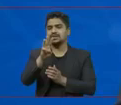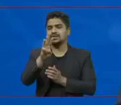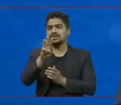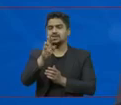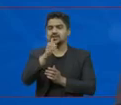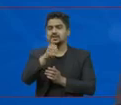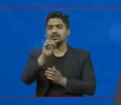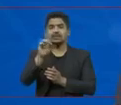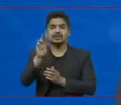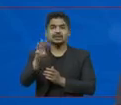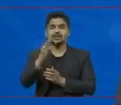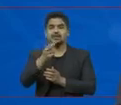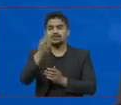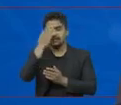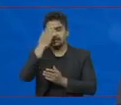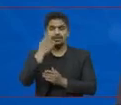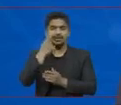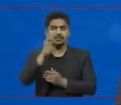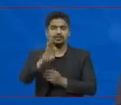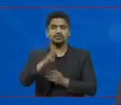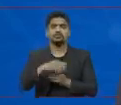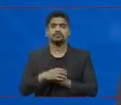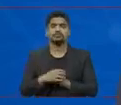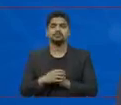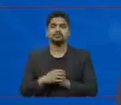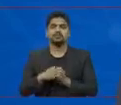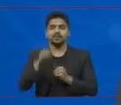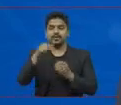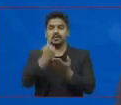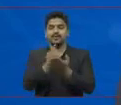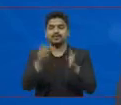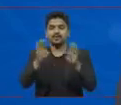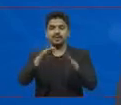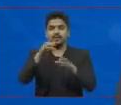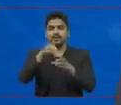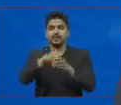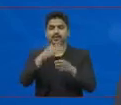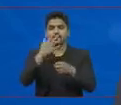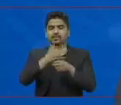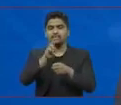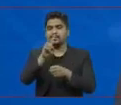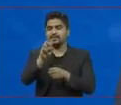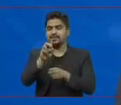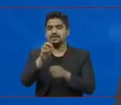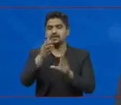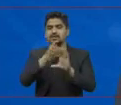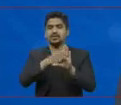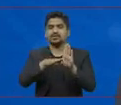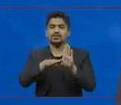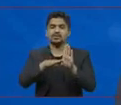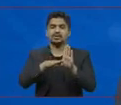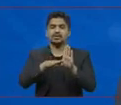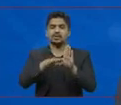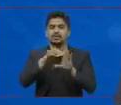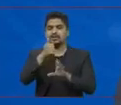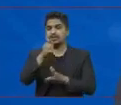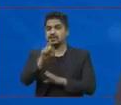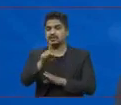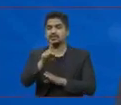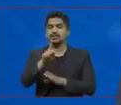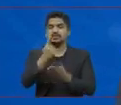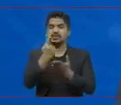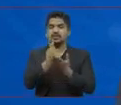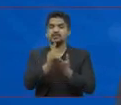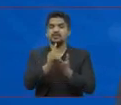603 जनामा सङ्क्रमण पुष्टि भएको छ। आज काठमाडौँ उपत्यकाभित्र भक्तपुरमा 20, ललितपुरमा 61